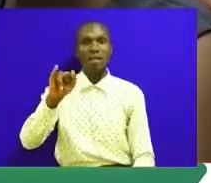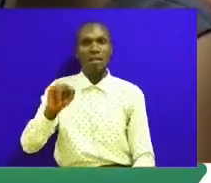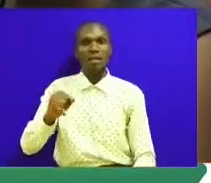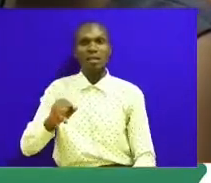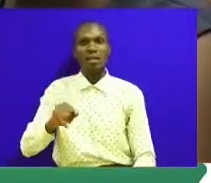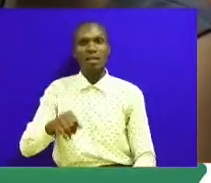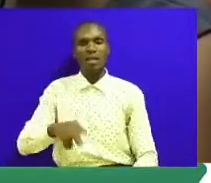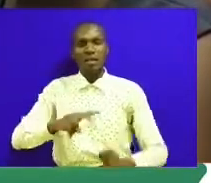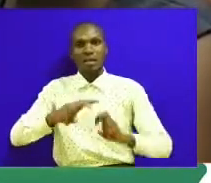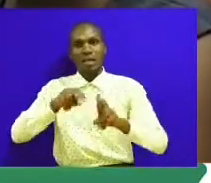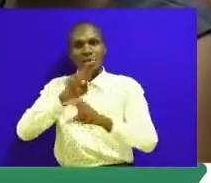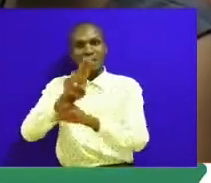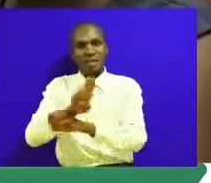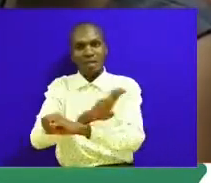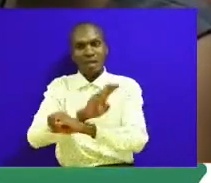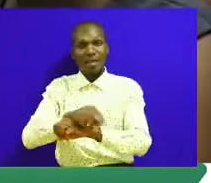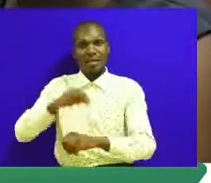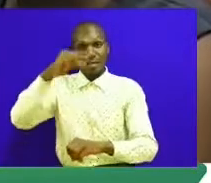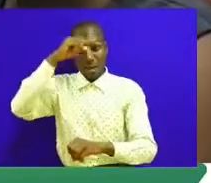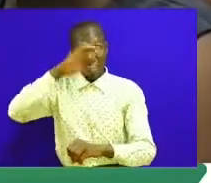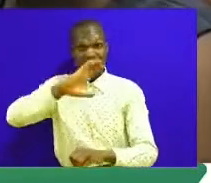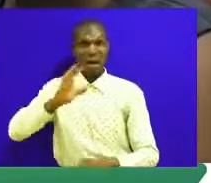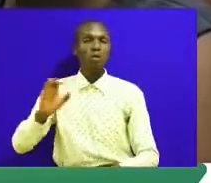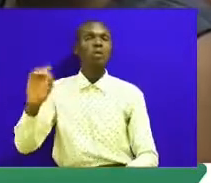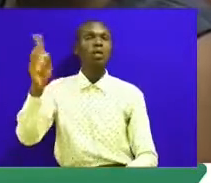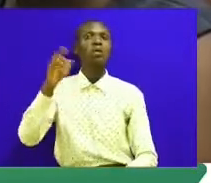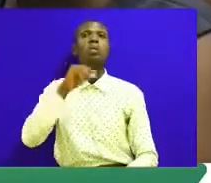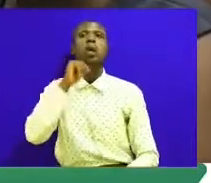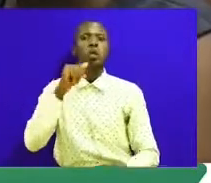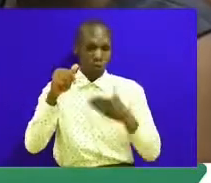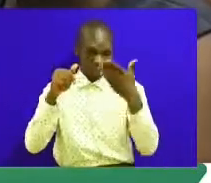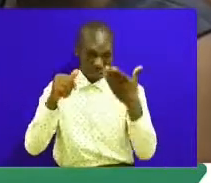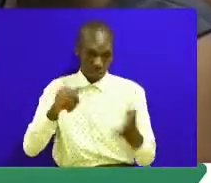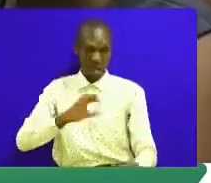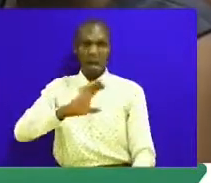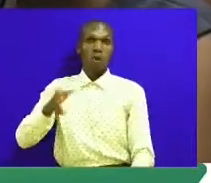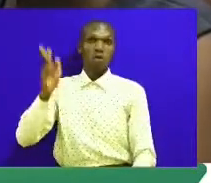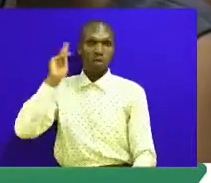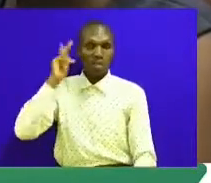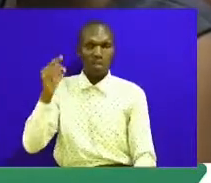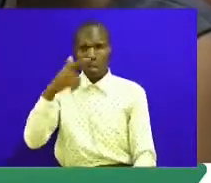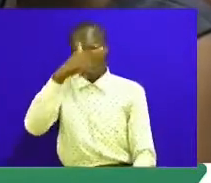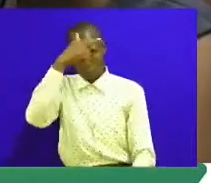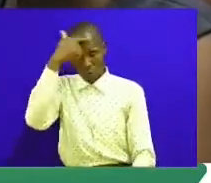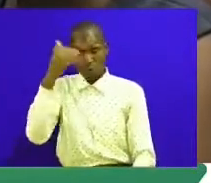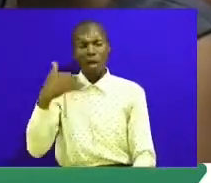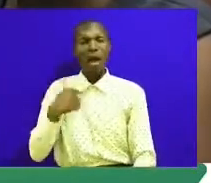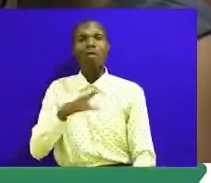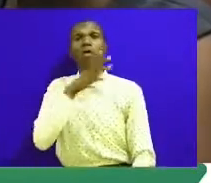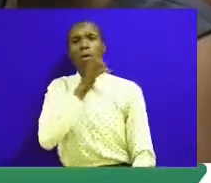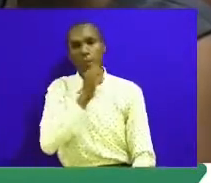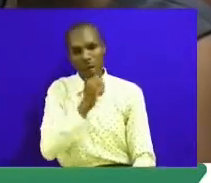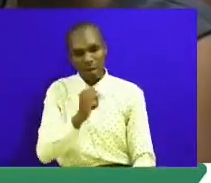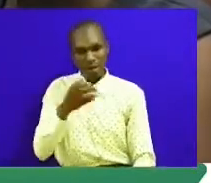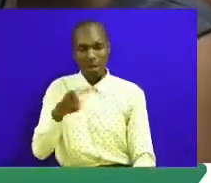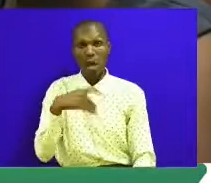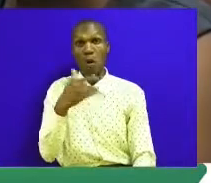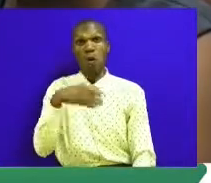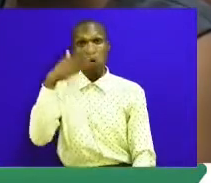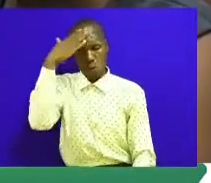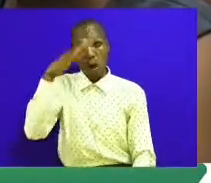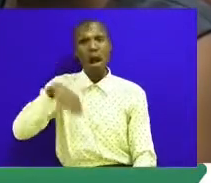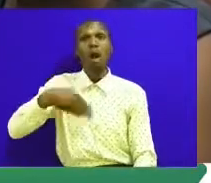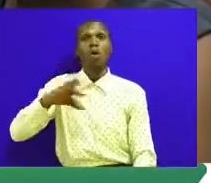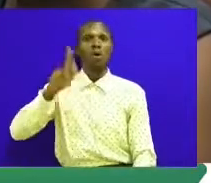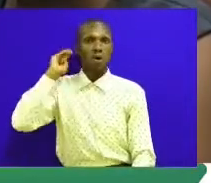nge, alino amanye kanite, talibu Kisi. Kisi, aba kakambaro, wama yedi Kisi, muna ya merete,